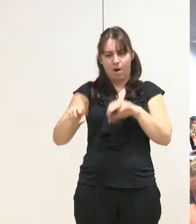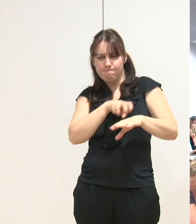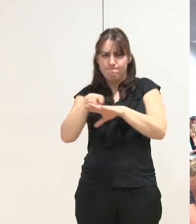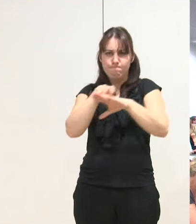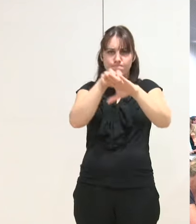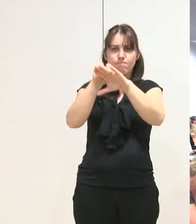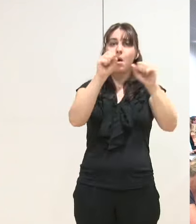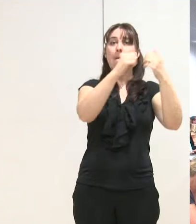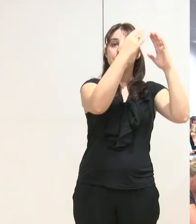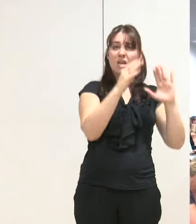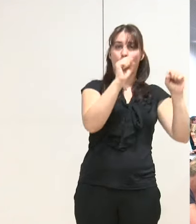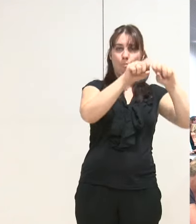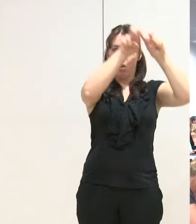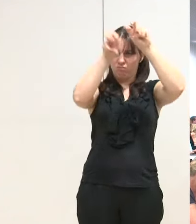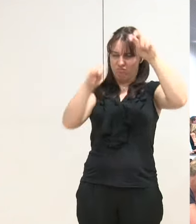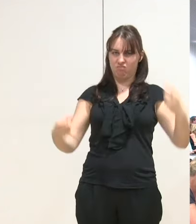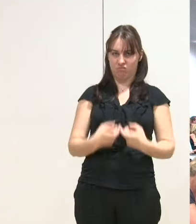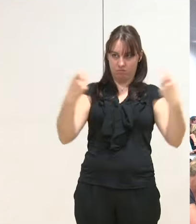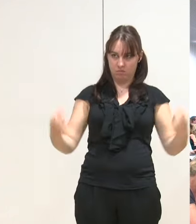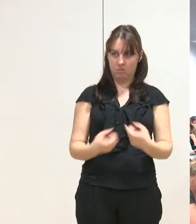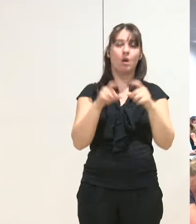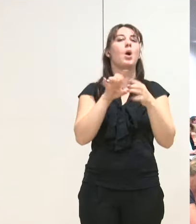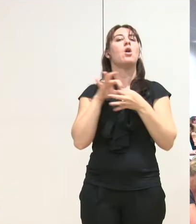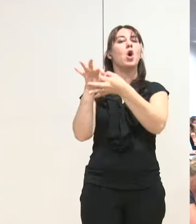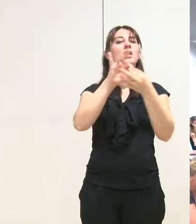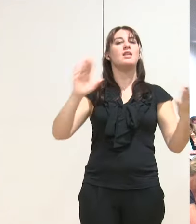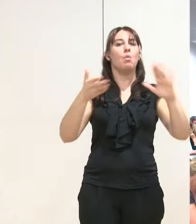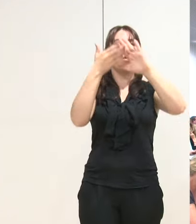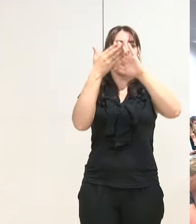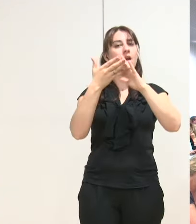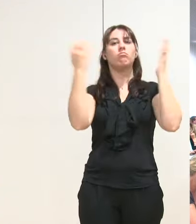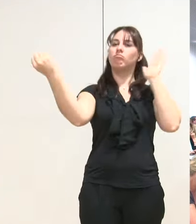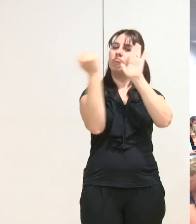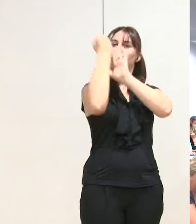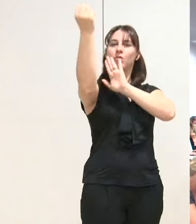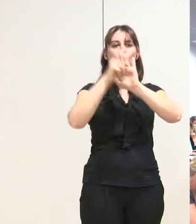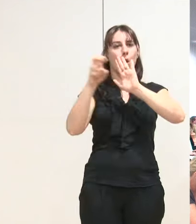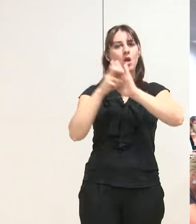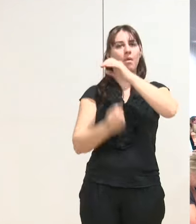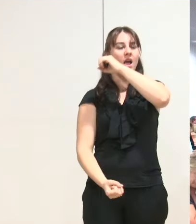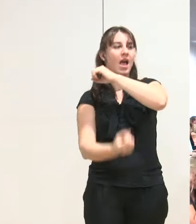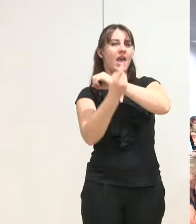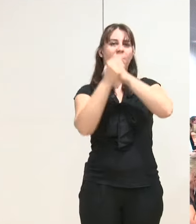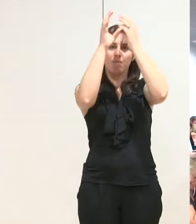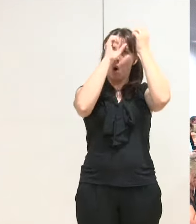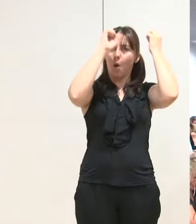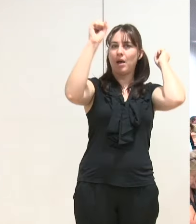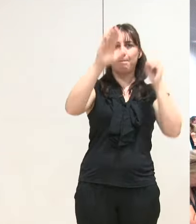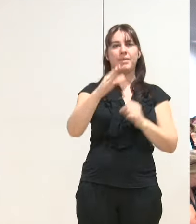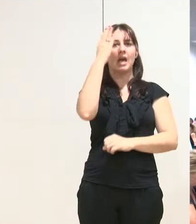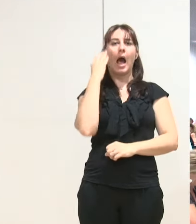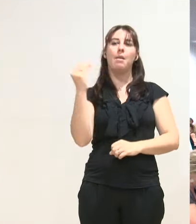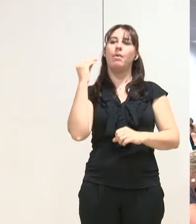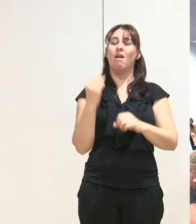ailleurs le fort engagement de la ville a été remarqué par la coordination montagne qui a décidé de labelliser Grenoble événement ambassadeur pour les Alpes il y a un